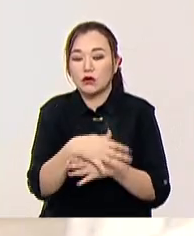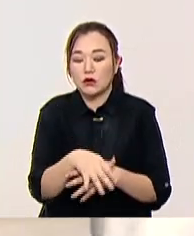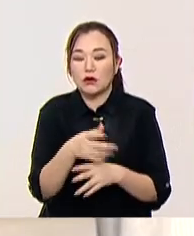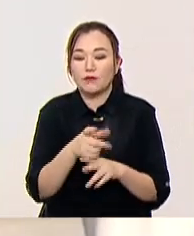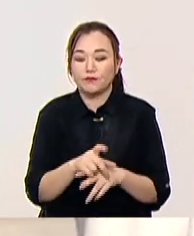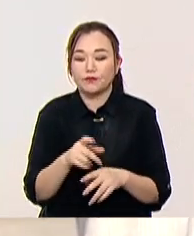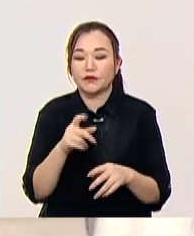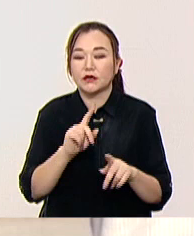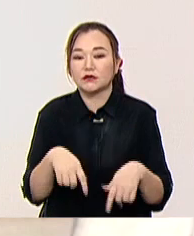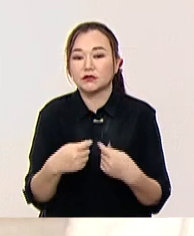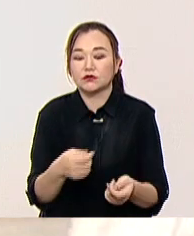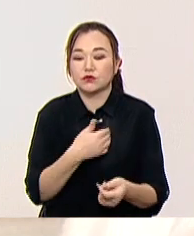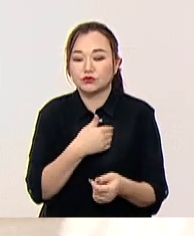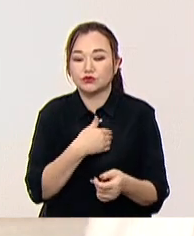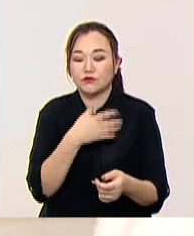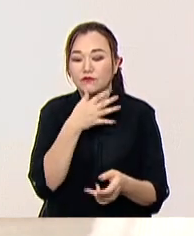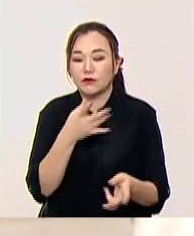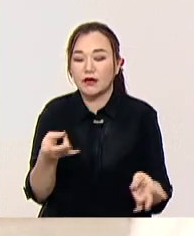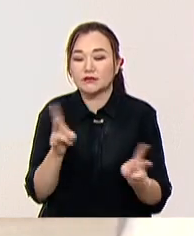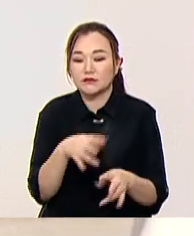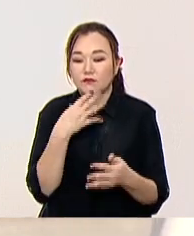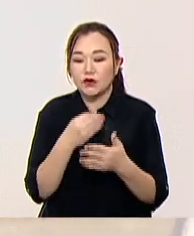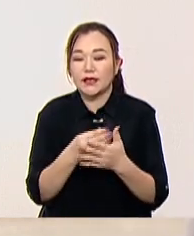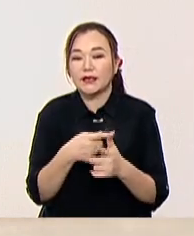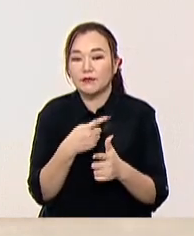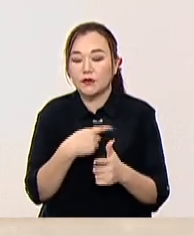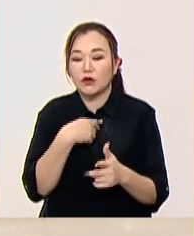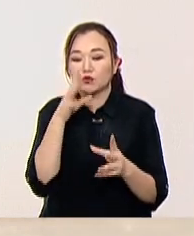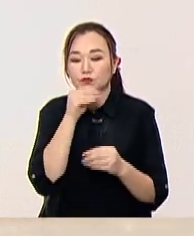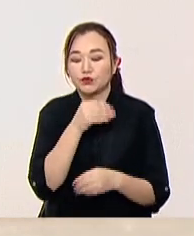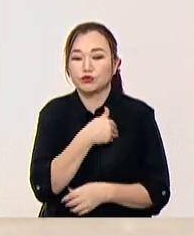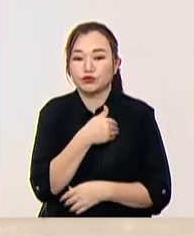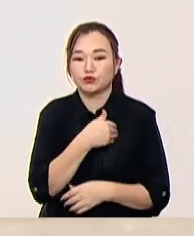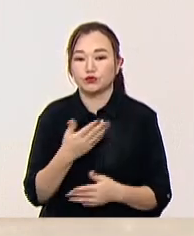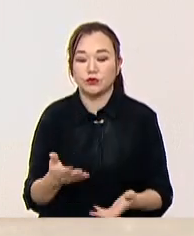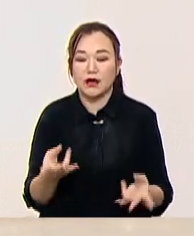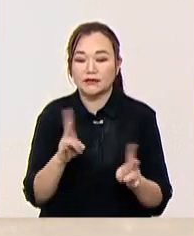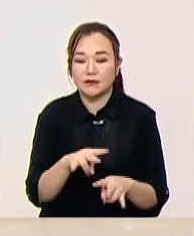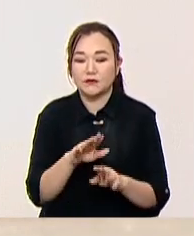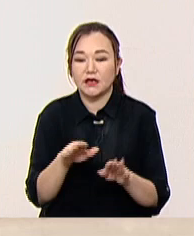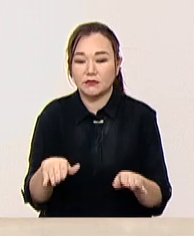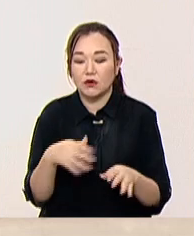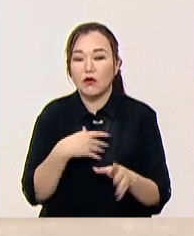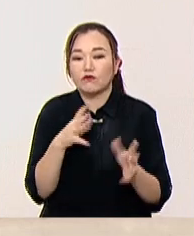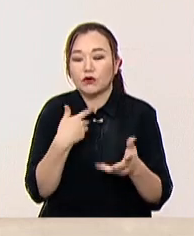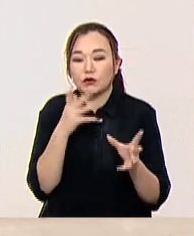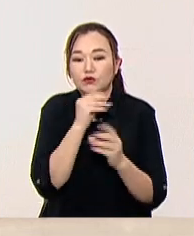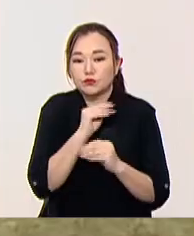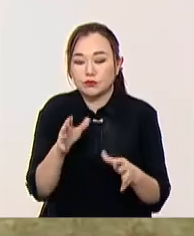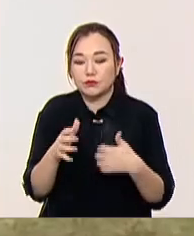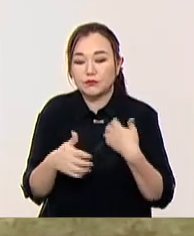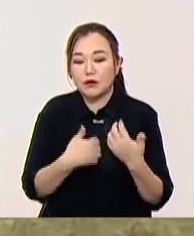mına baldarga keyin tastap ketsem be degenim qoy menin öz atımdan soğa şeyin ülgörsem be degen oyim edi. Zürey sol ülgöremey qalam ba degen oy